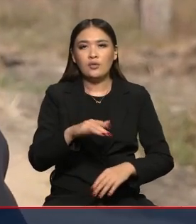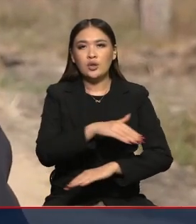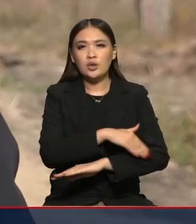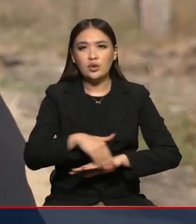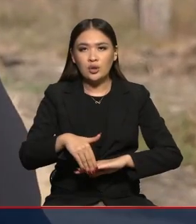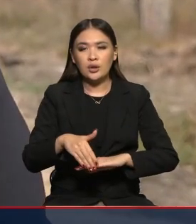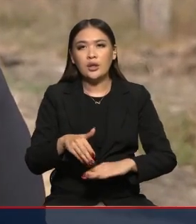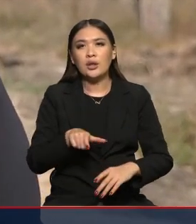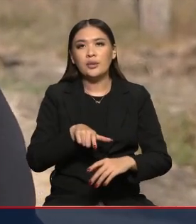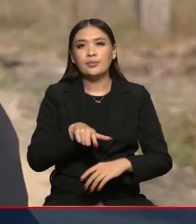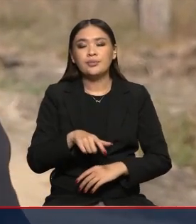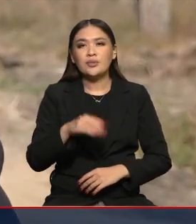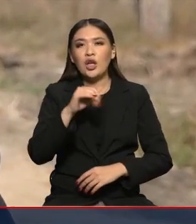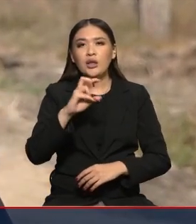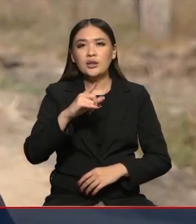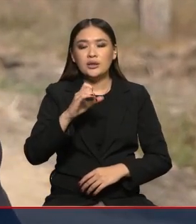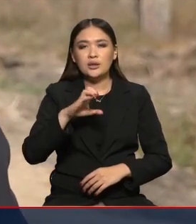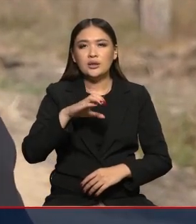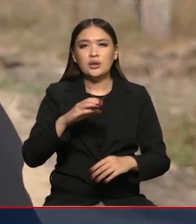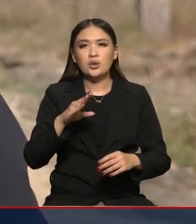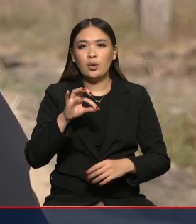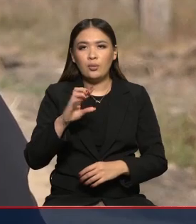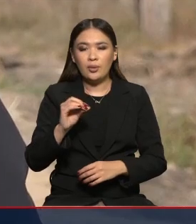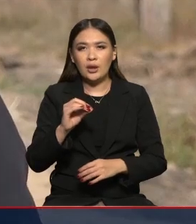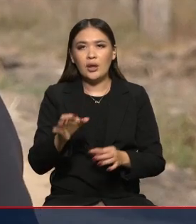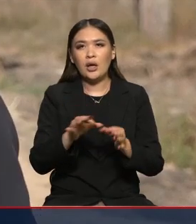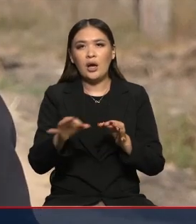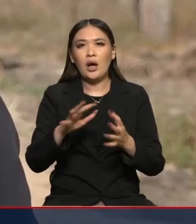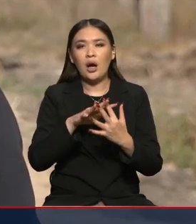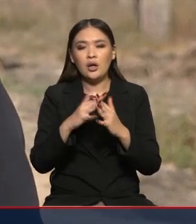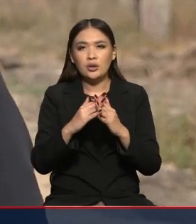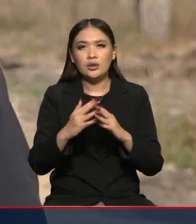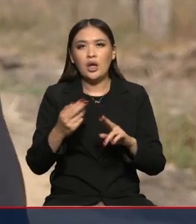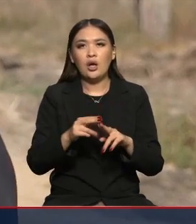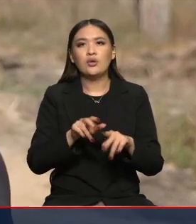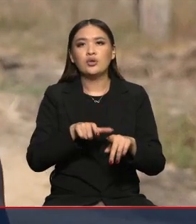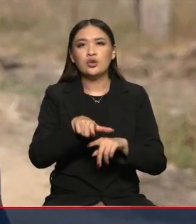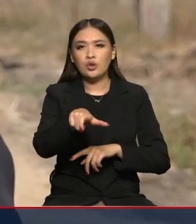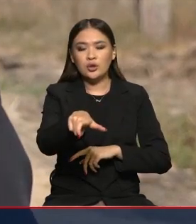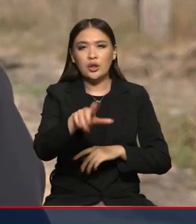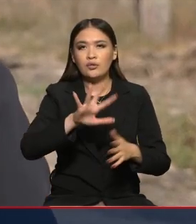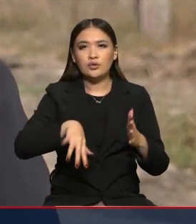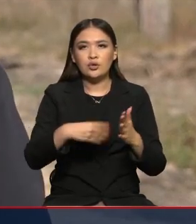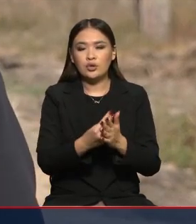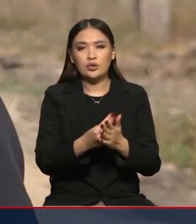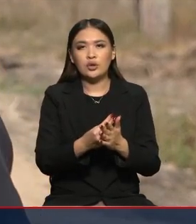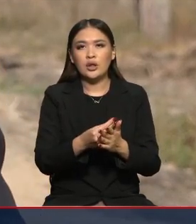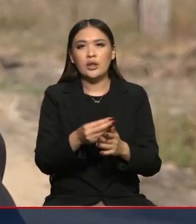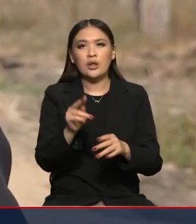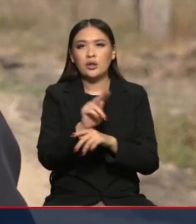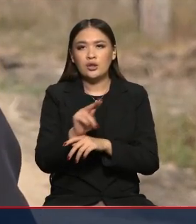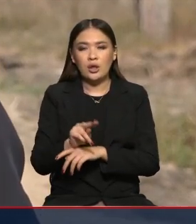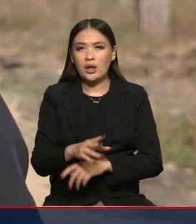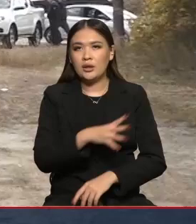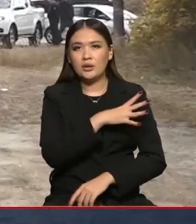арғарай барғалы тұрмыз, Жаңғызтөбенің жанындағы Жарық ауылының кіреберіс жолы. Ол жолдарда әлі құйылмаған, ешқандай жұмыс